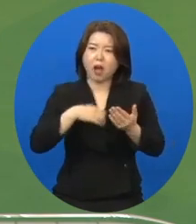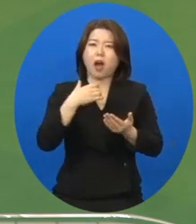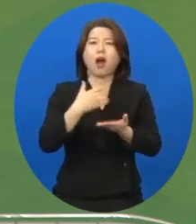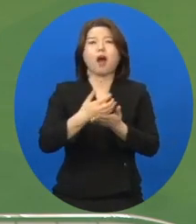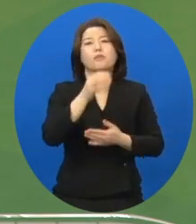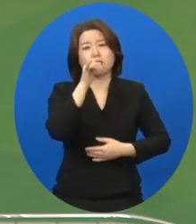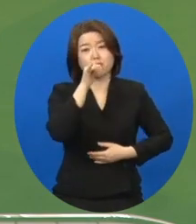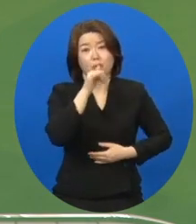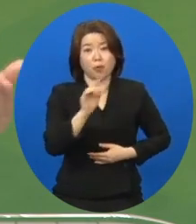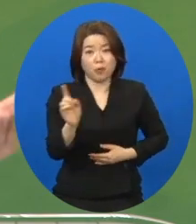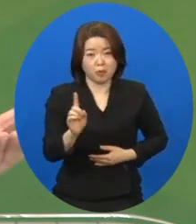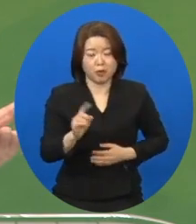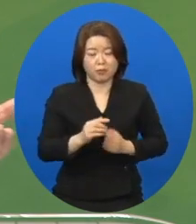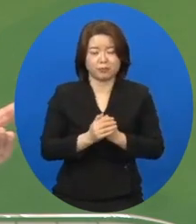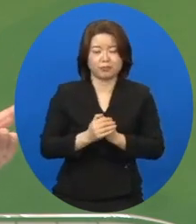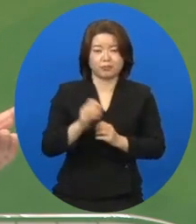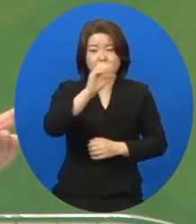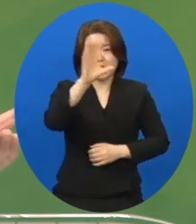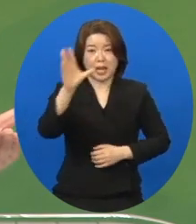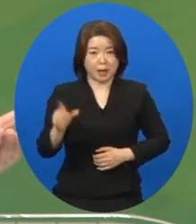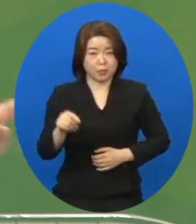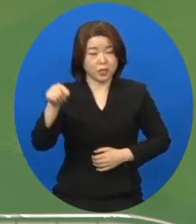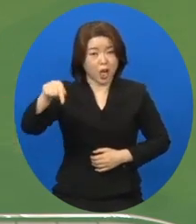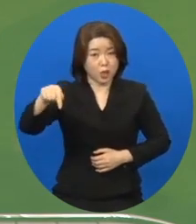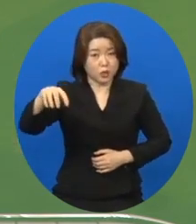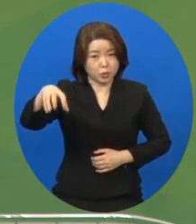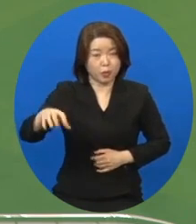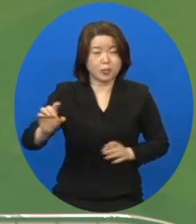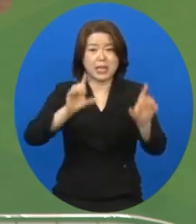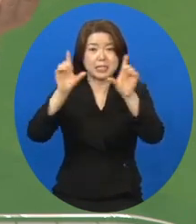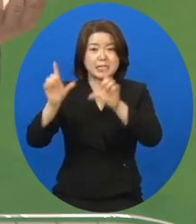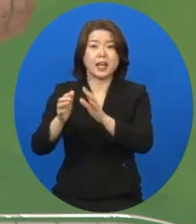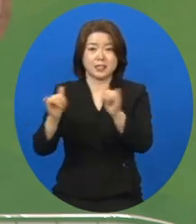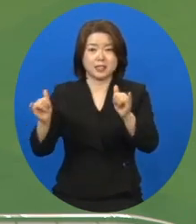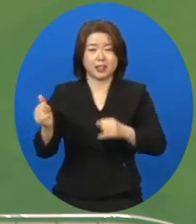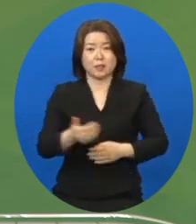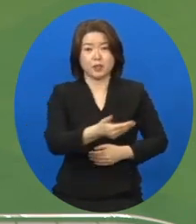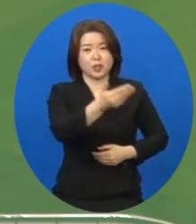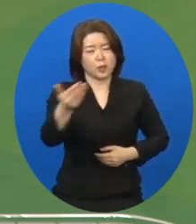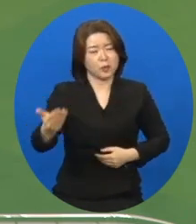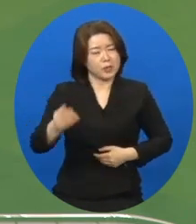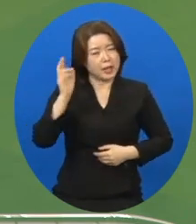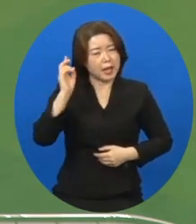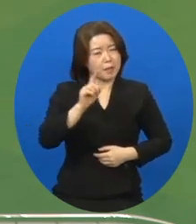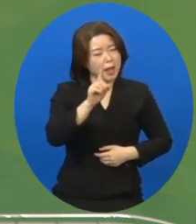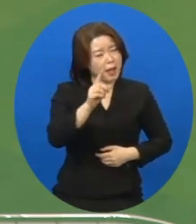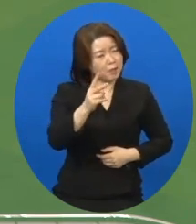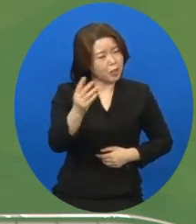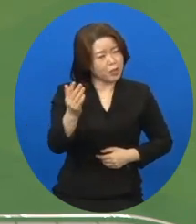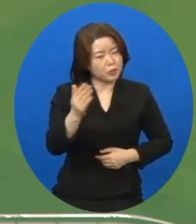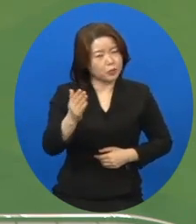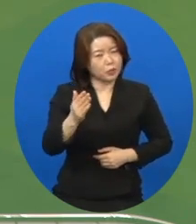아프리카 그 원주민들, 여러분도 다 아마 한 번쯤은